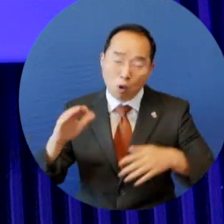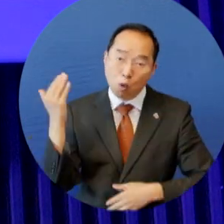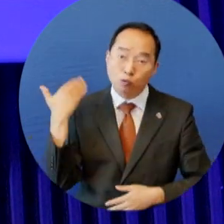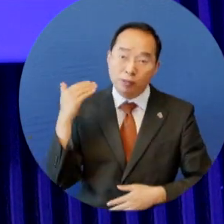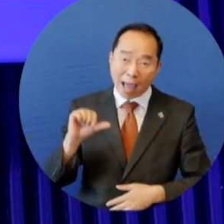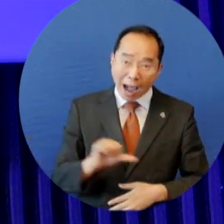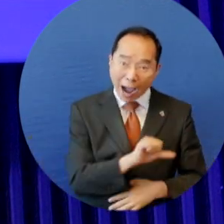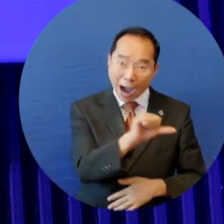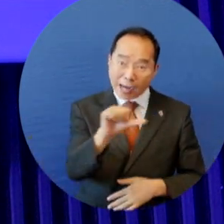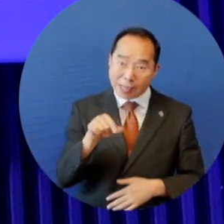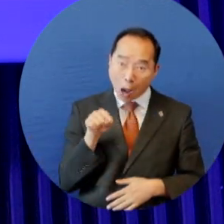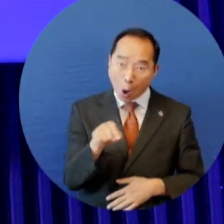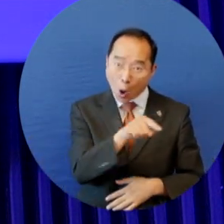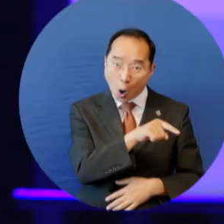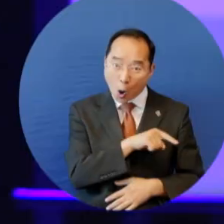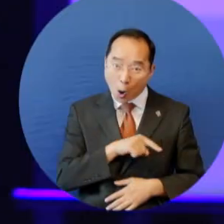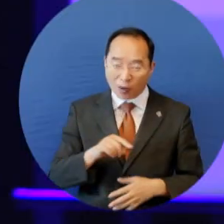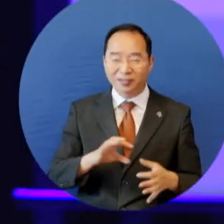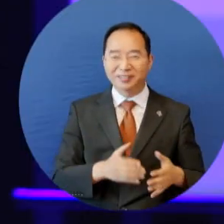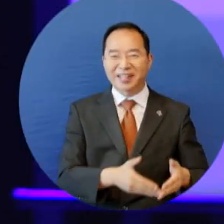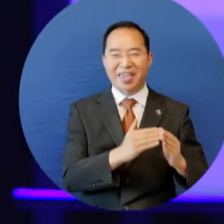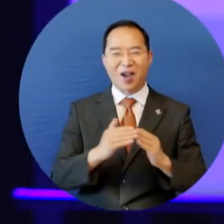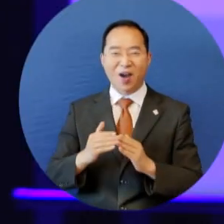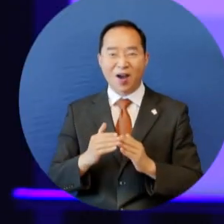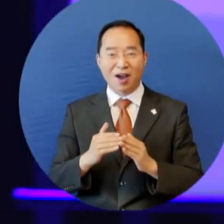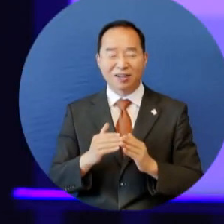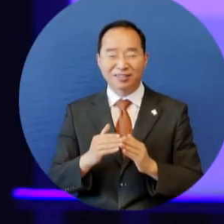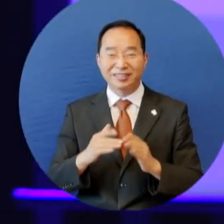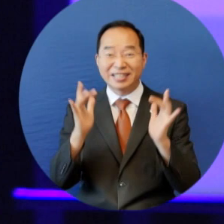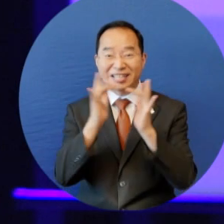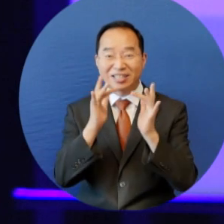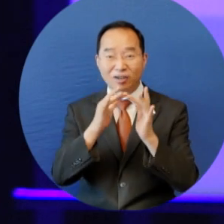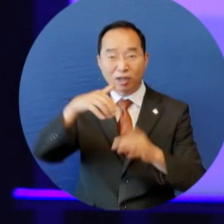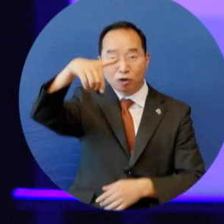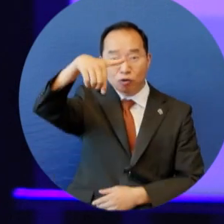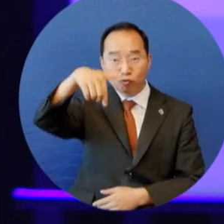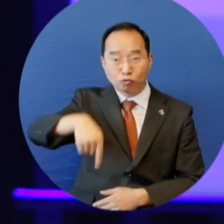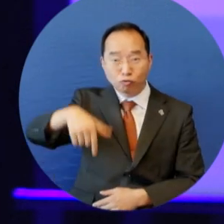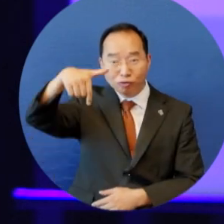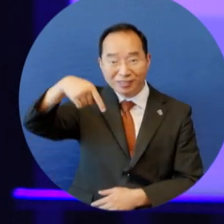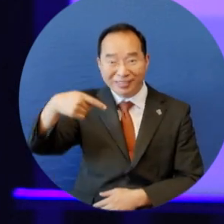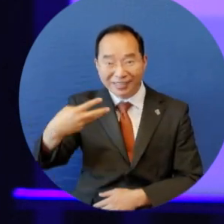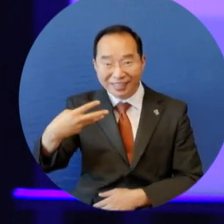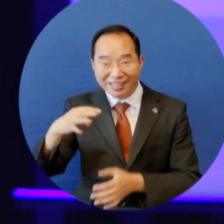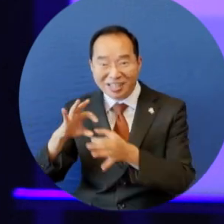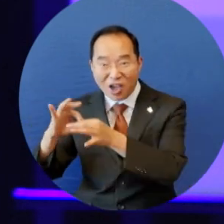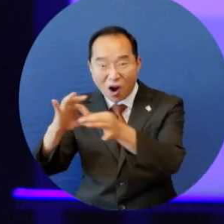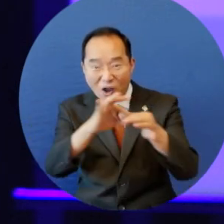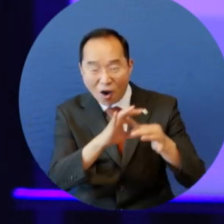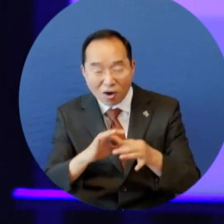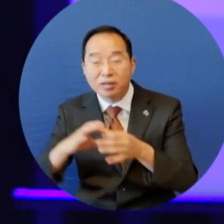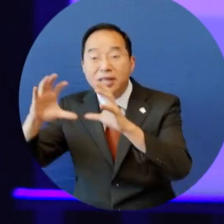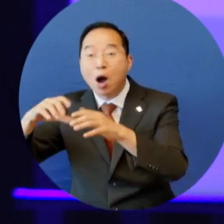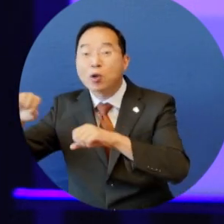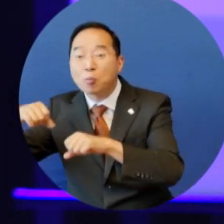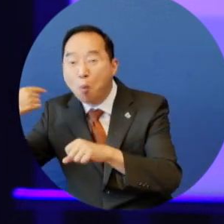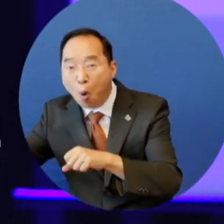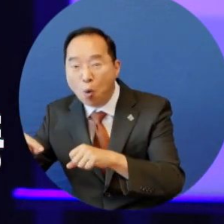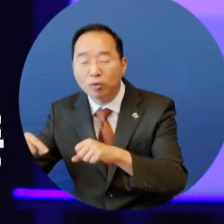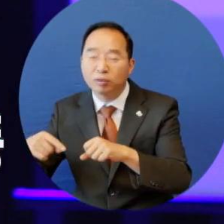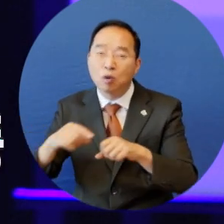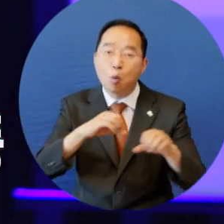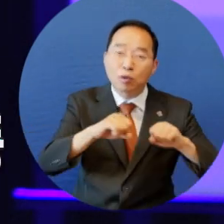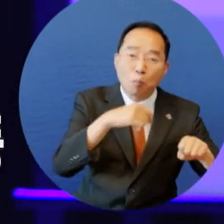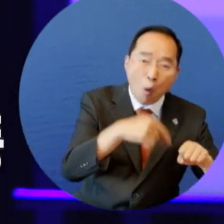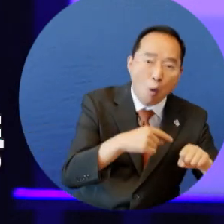아시안 네트워크도 생기기 시작했습니다. 저희는 구글로 연결이 되어서 실시간으로 각 국가의 활동들을